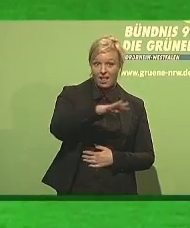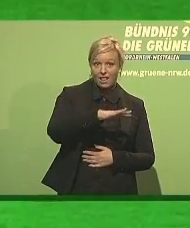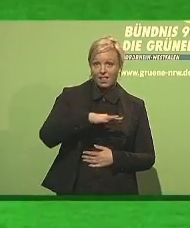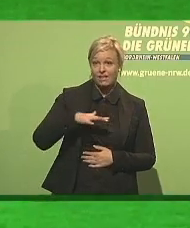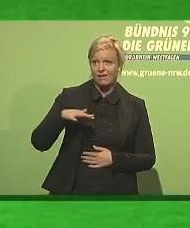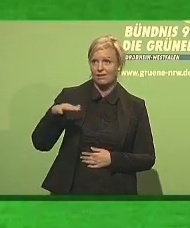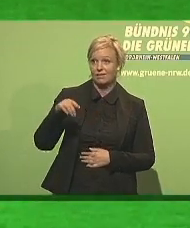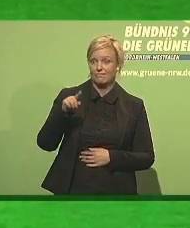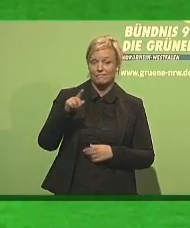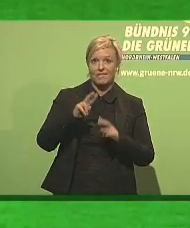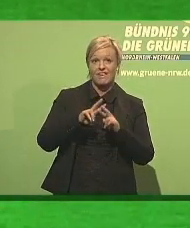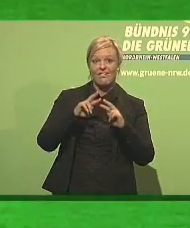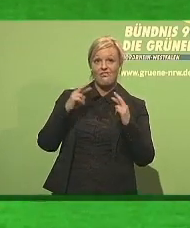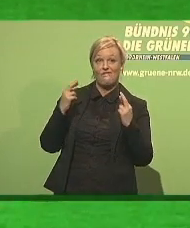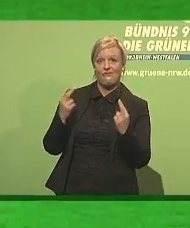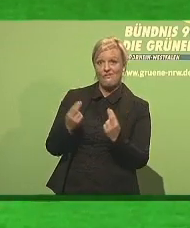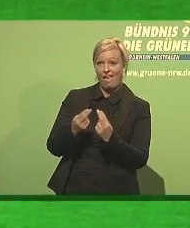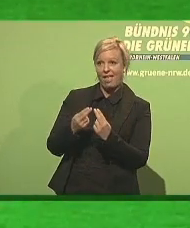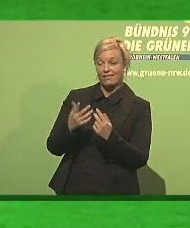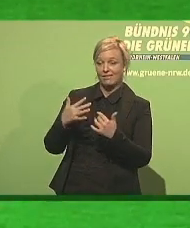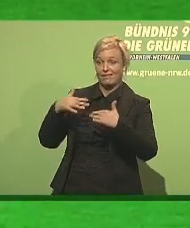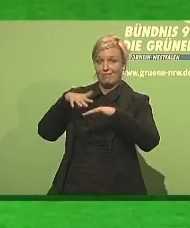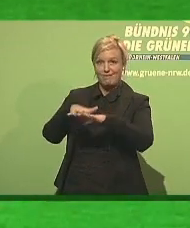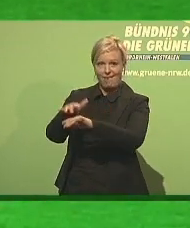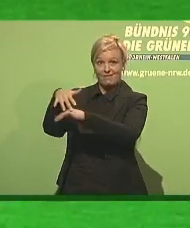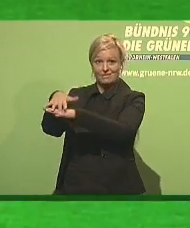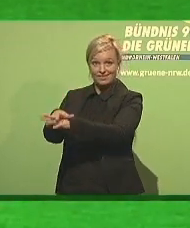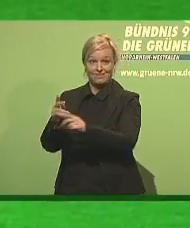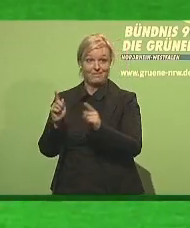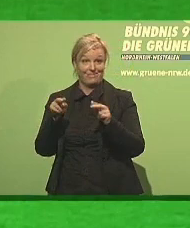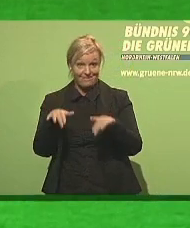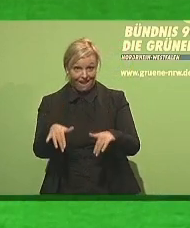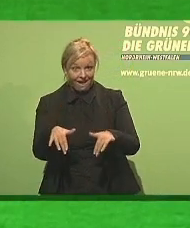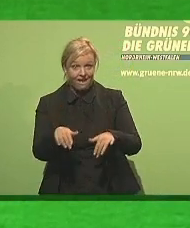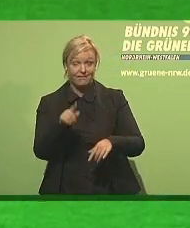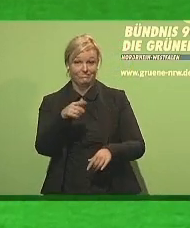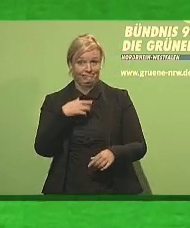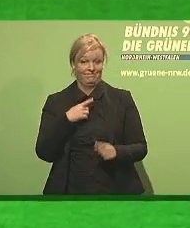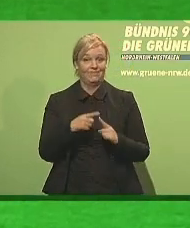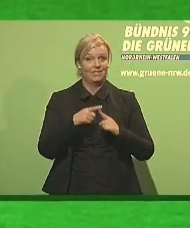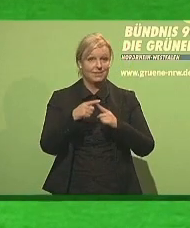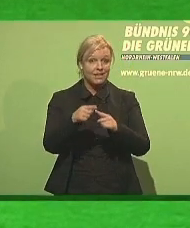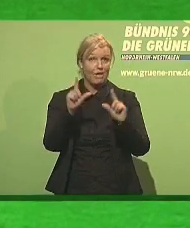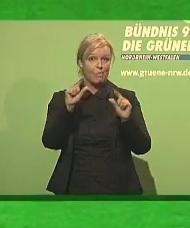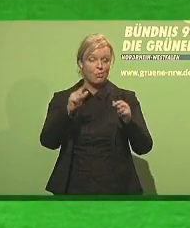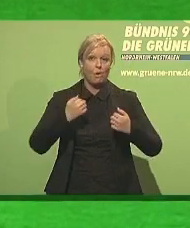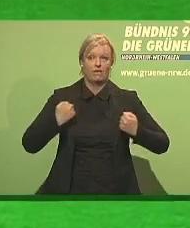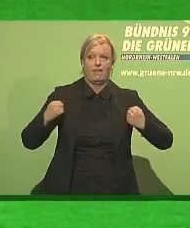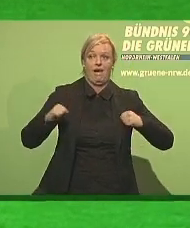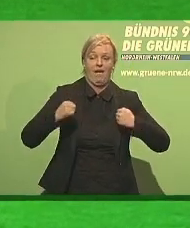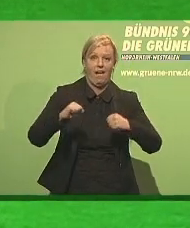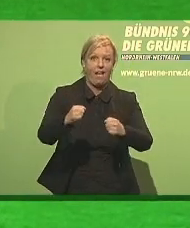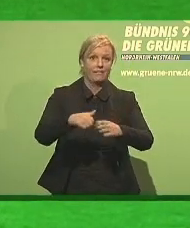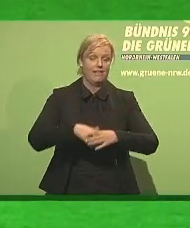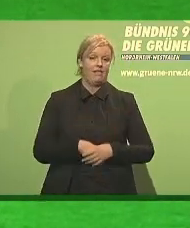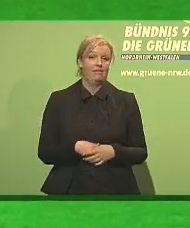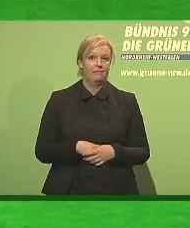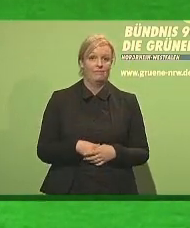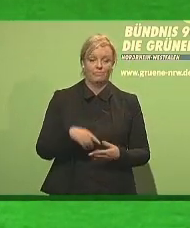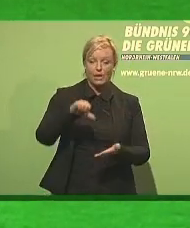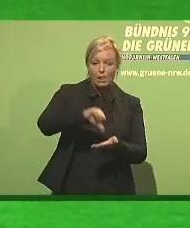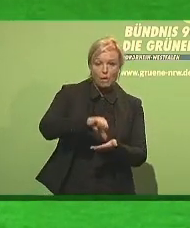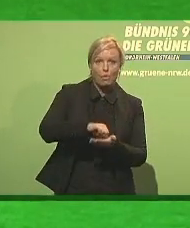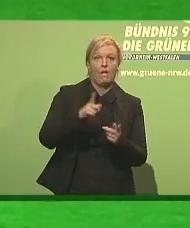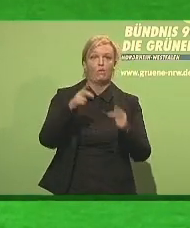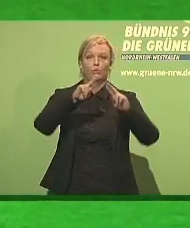5 Ecken weltweit miteinander vernetzt sind, dann heißt unser Ziel Handeln, lokal, global.